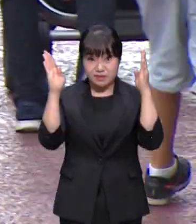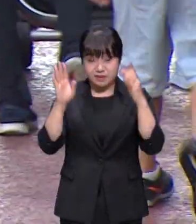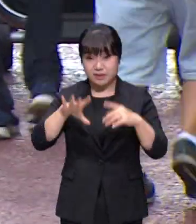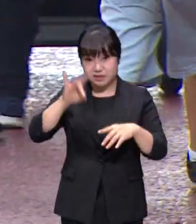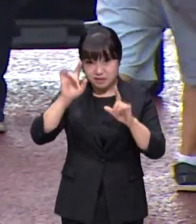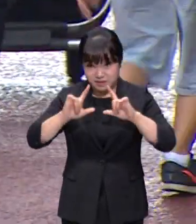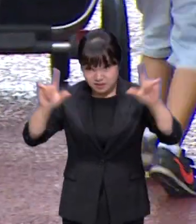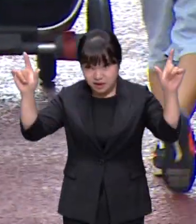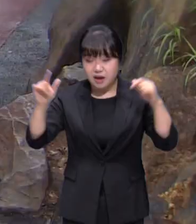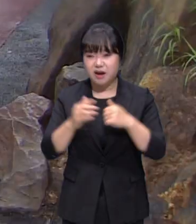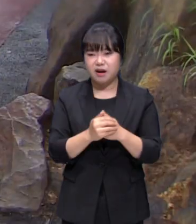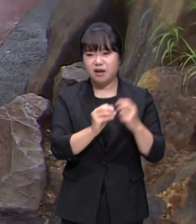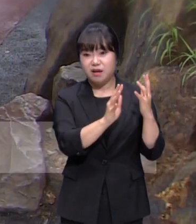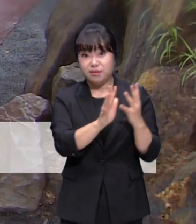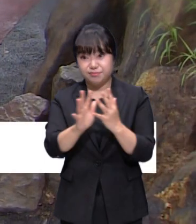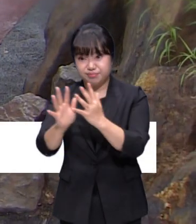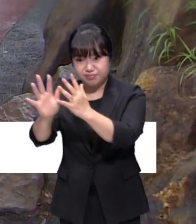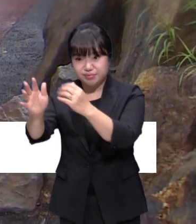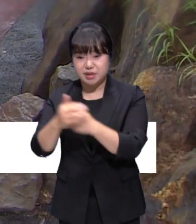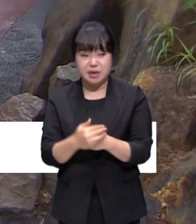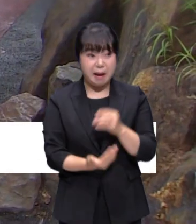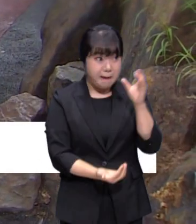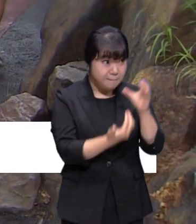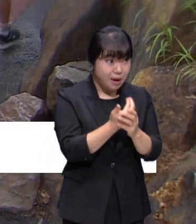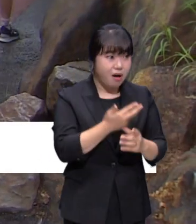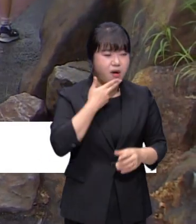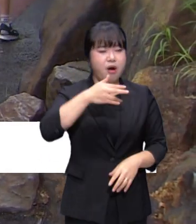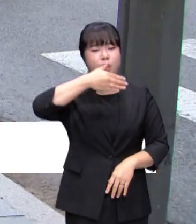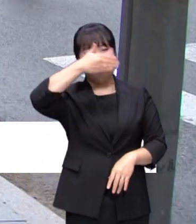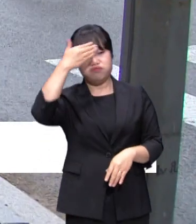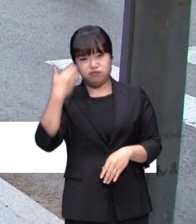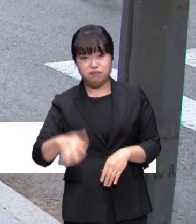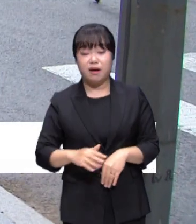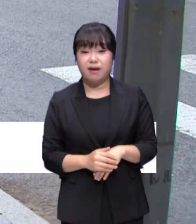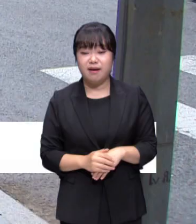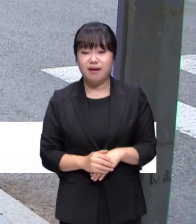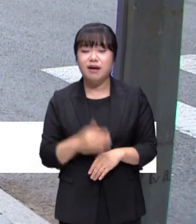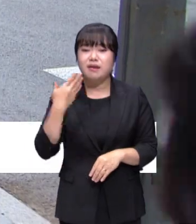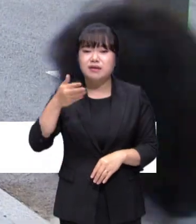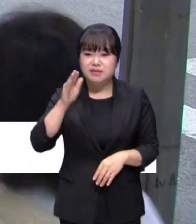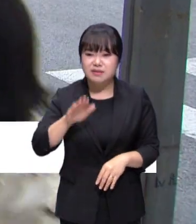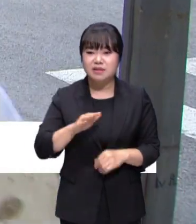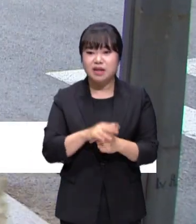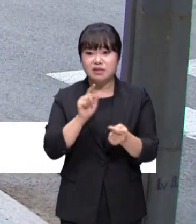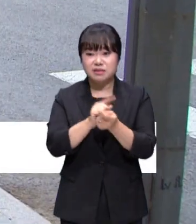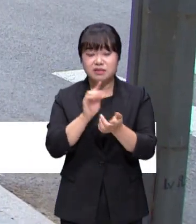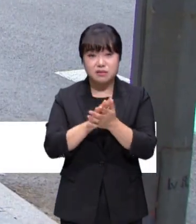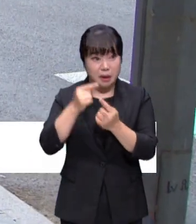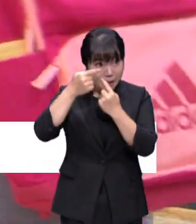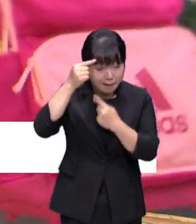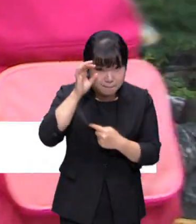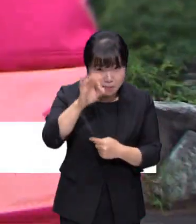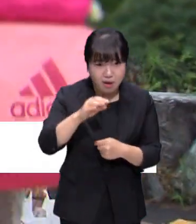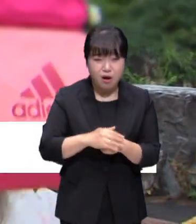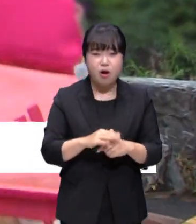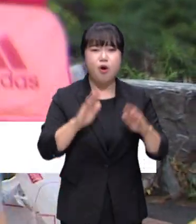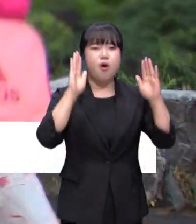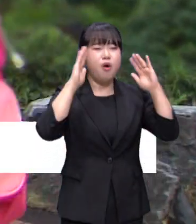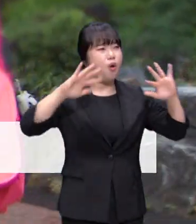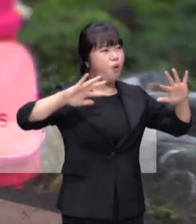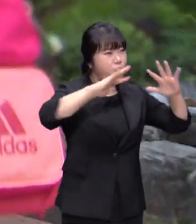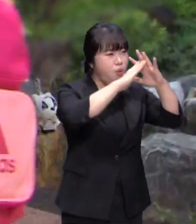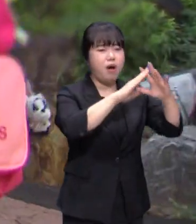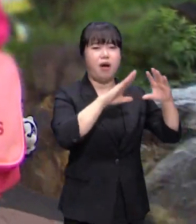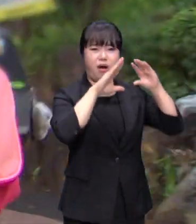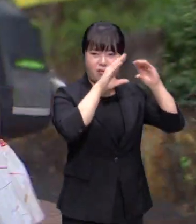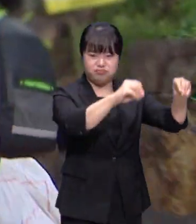시간 동안 공사로 인한 안전 사고는 다행히 발생하지 않았습니다. 그러나 현장에서는 공사 중단